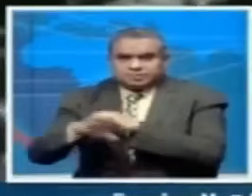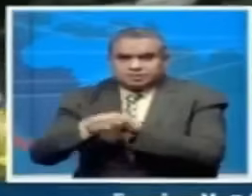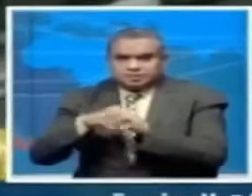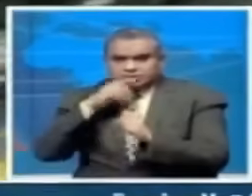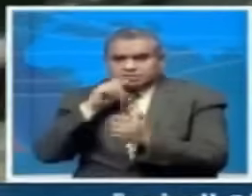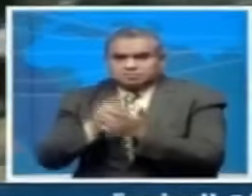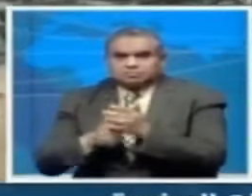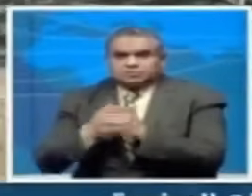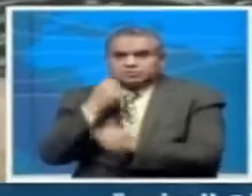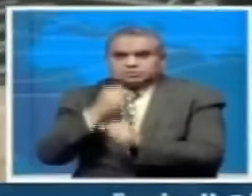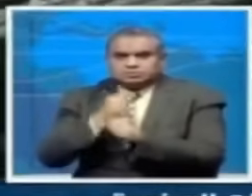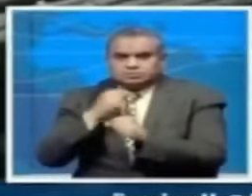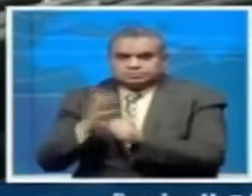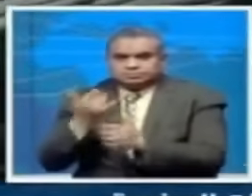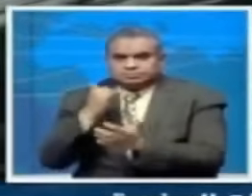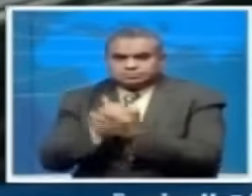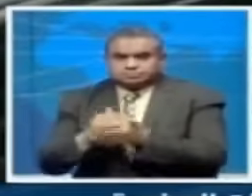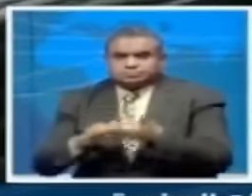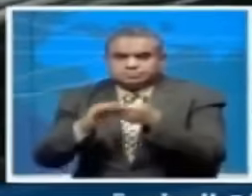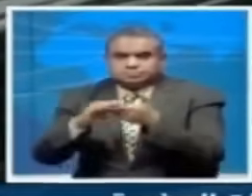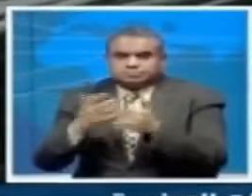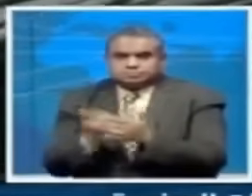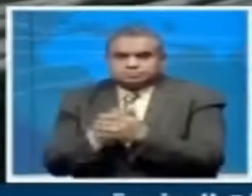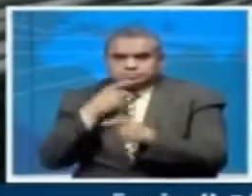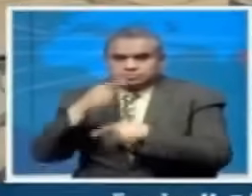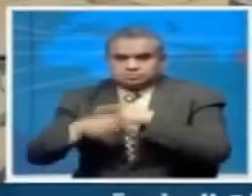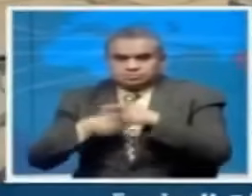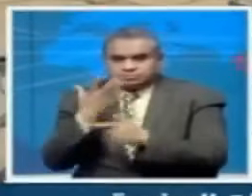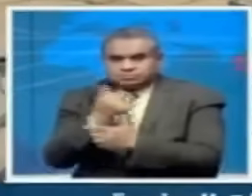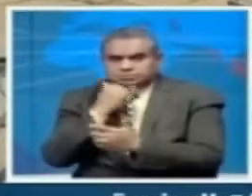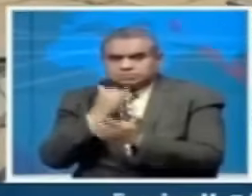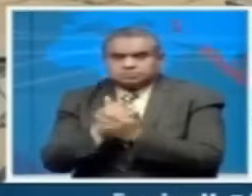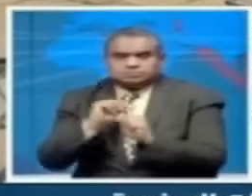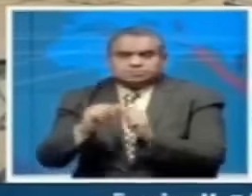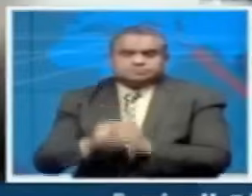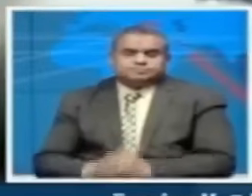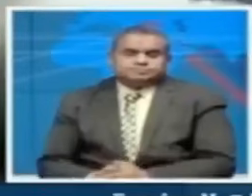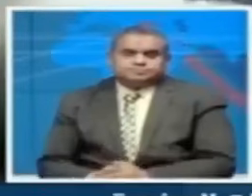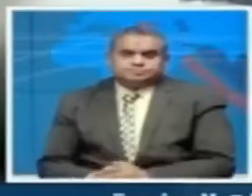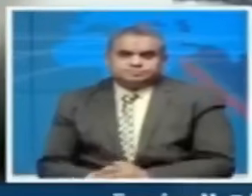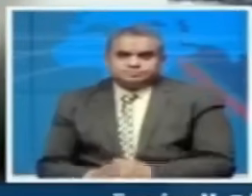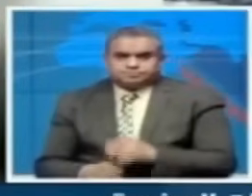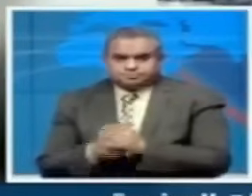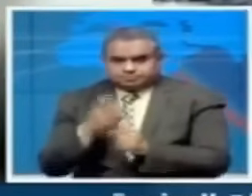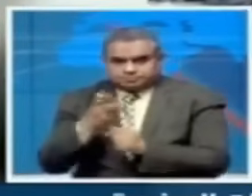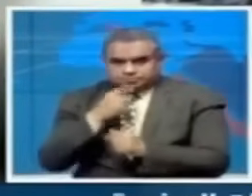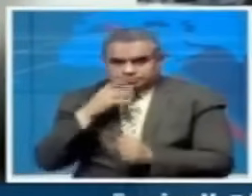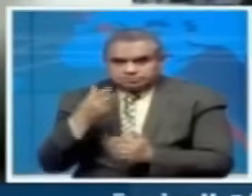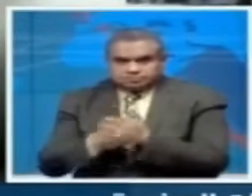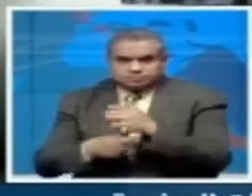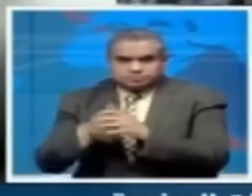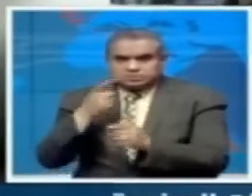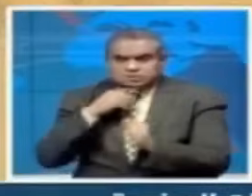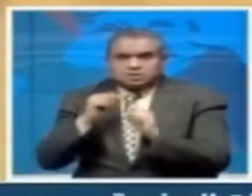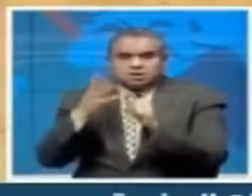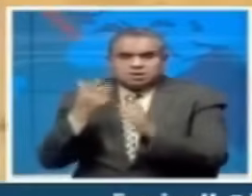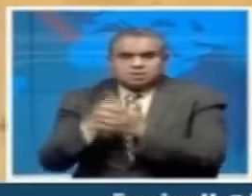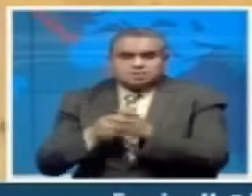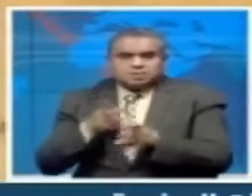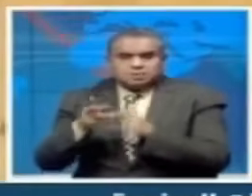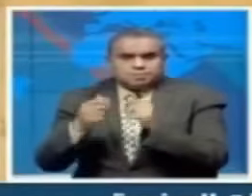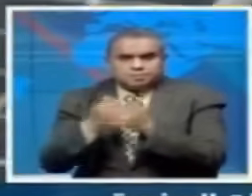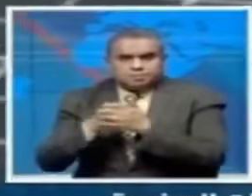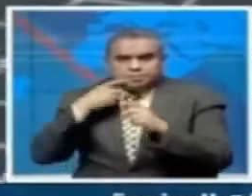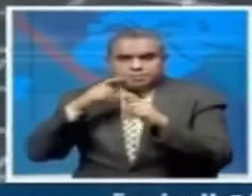ماكينة مياه و83 ألف متر خراطيم مياه وستة مولدات كهرباء و50